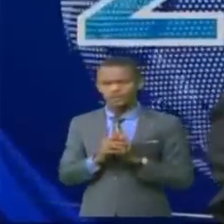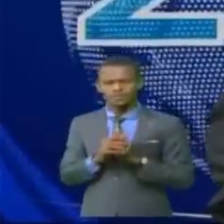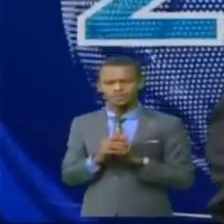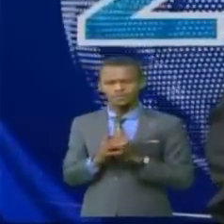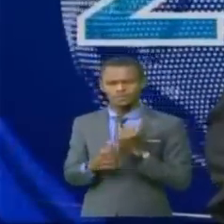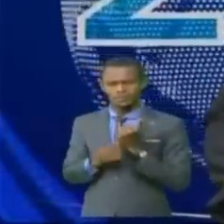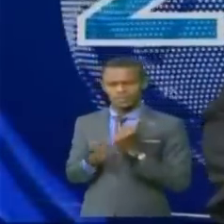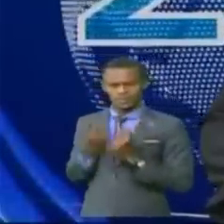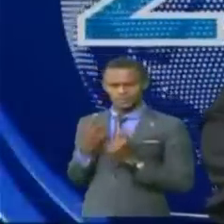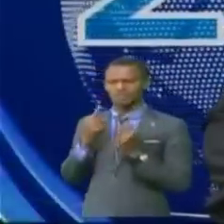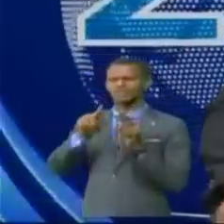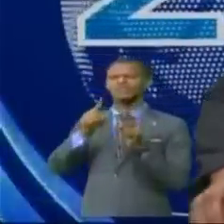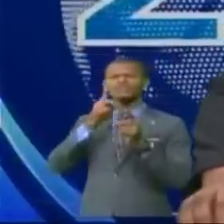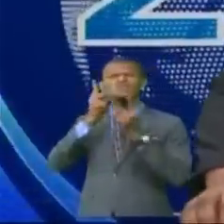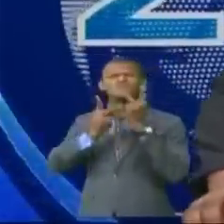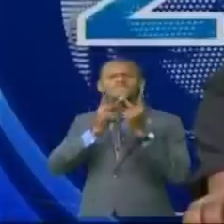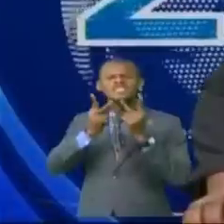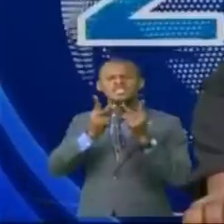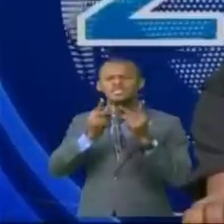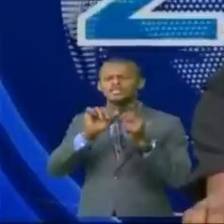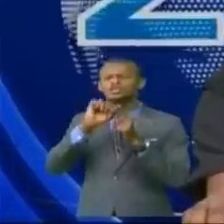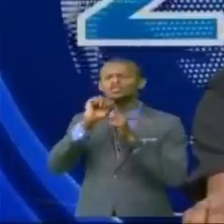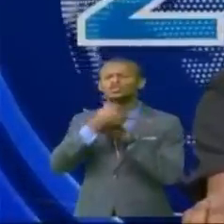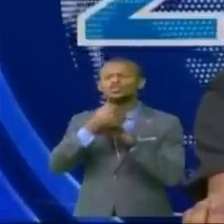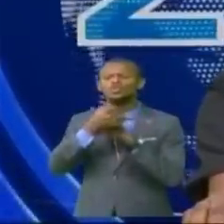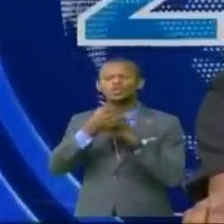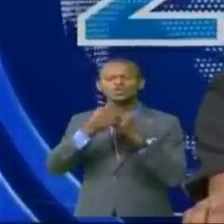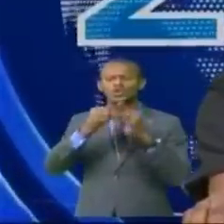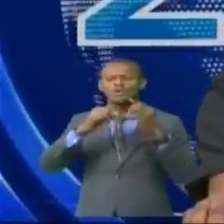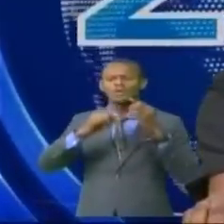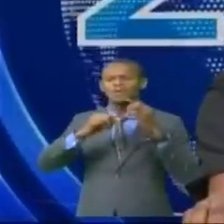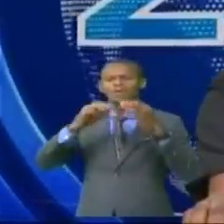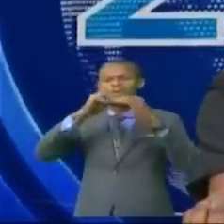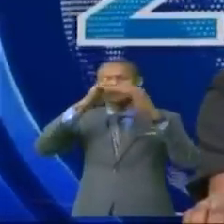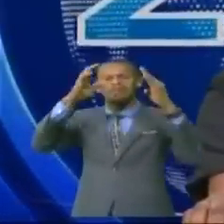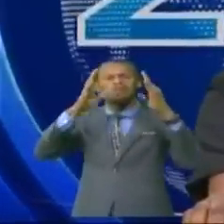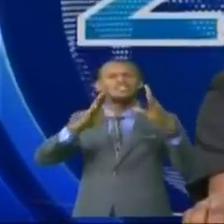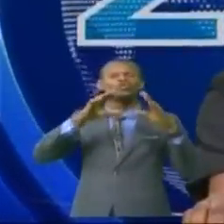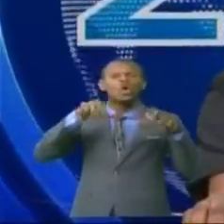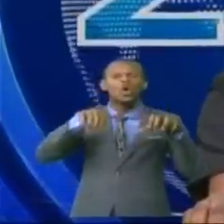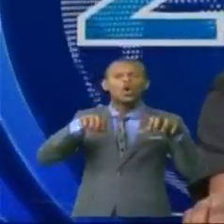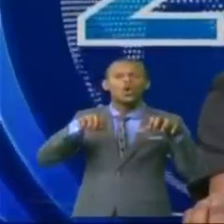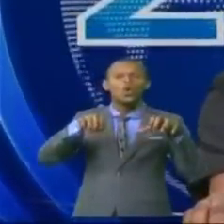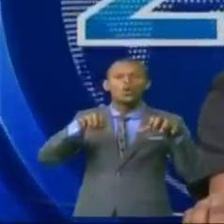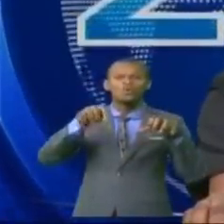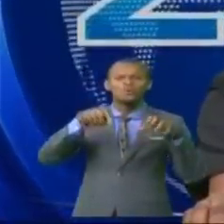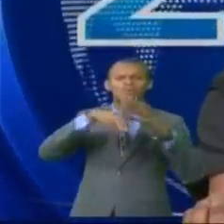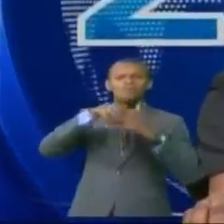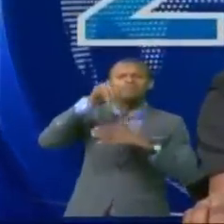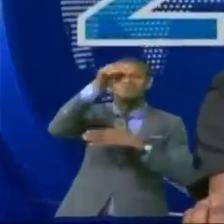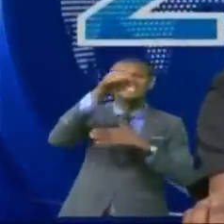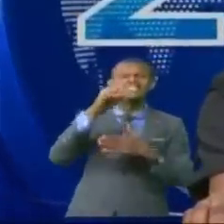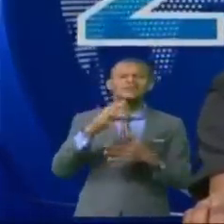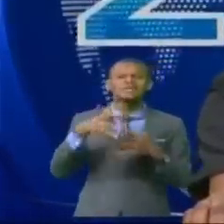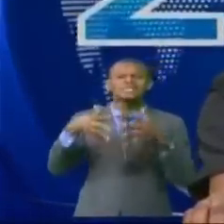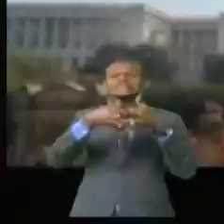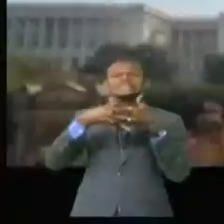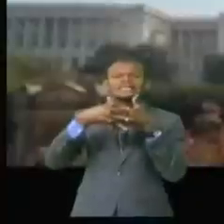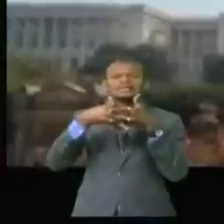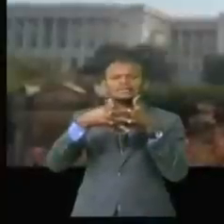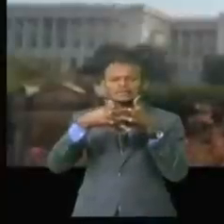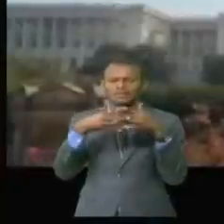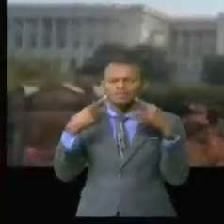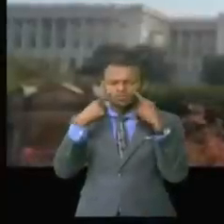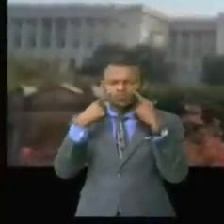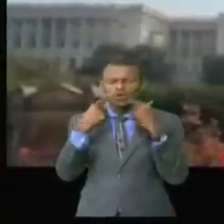aux États-Unis d'Amérique. Le vice-ministre du budget était à Washington DC en visite de travail. Christ Sumbula, reportage.